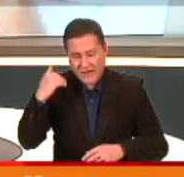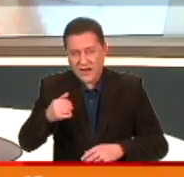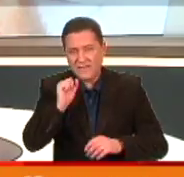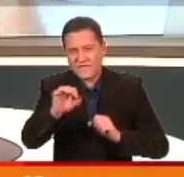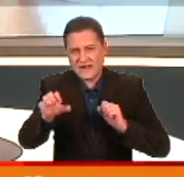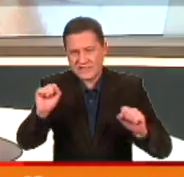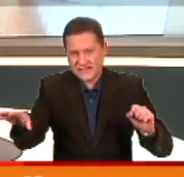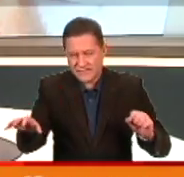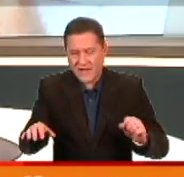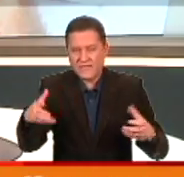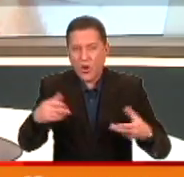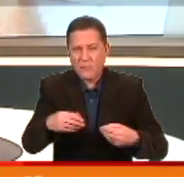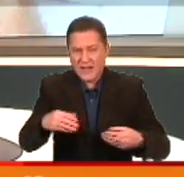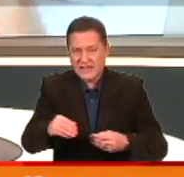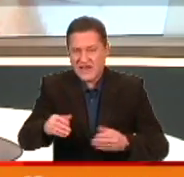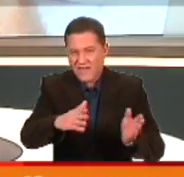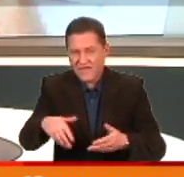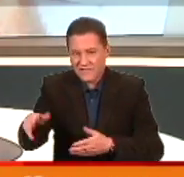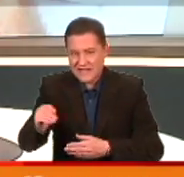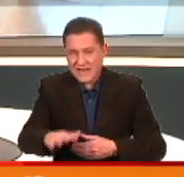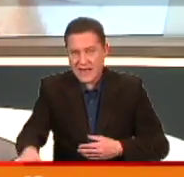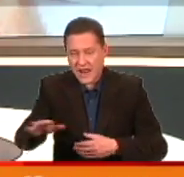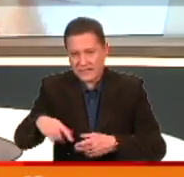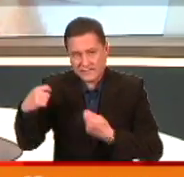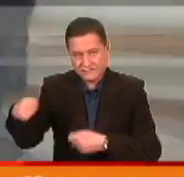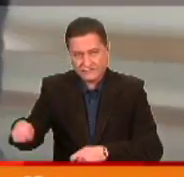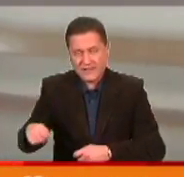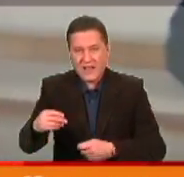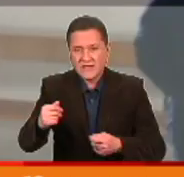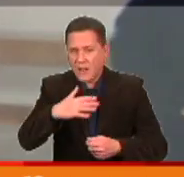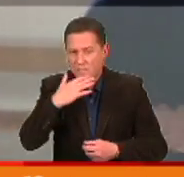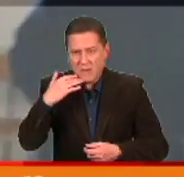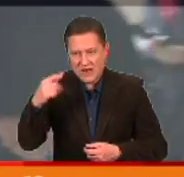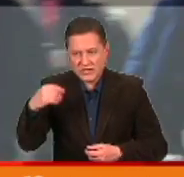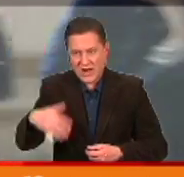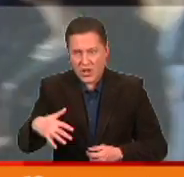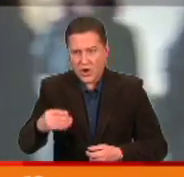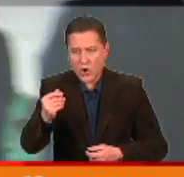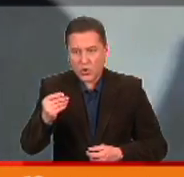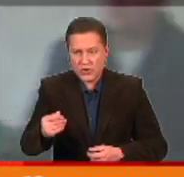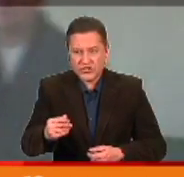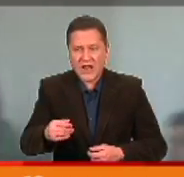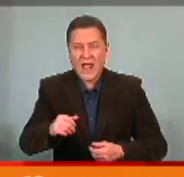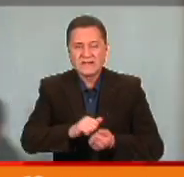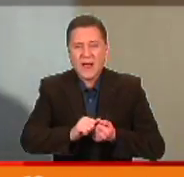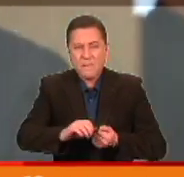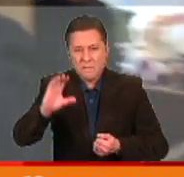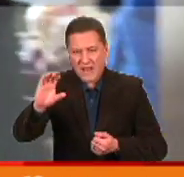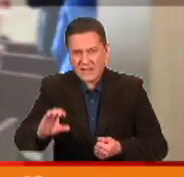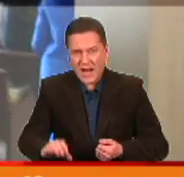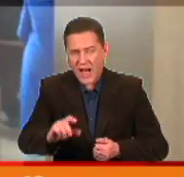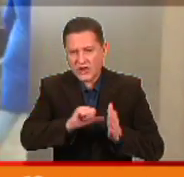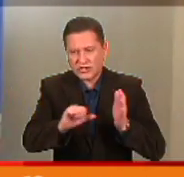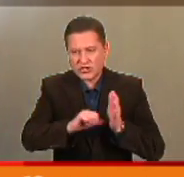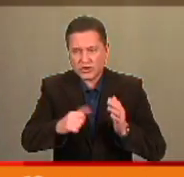ділянки певним кооперативам, а ті їх збували за чималі гроші. За матеріалами слідчих, йдеться про понад 600